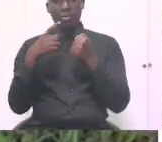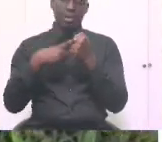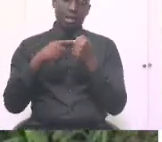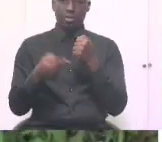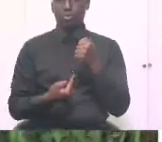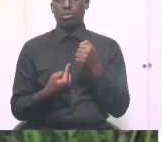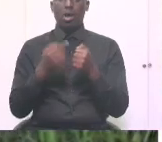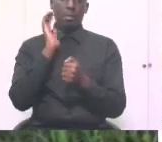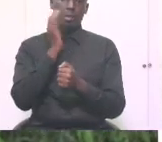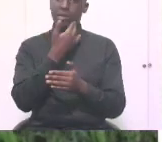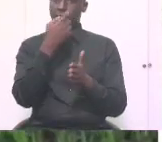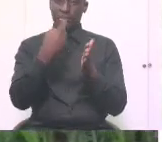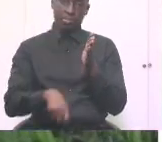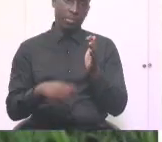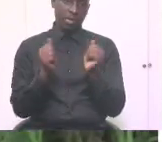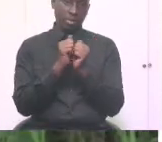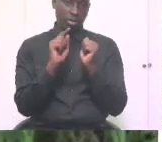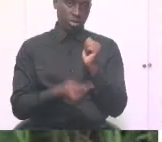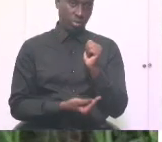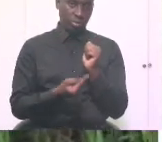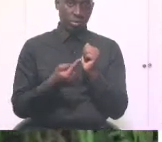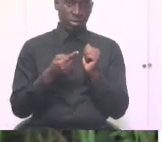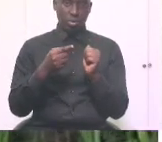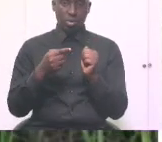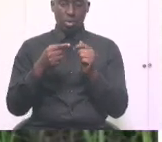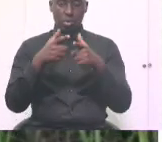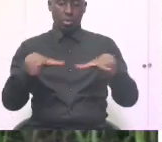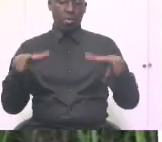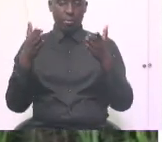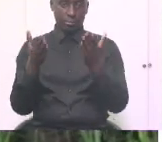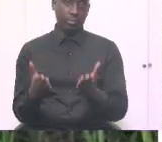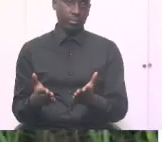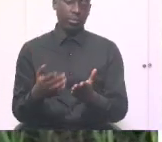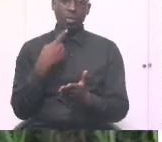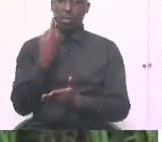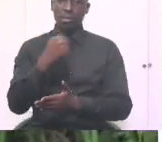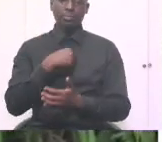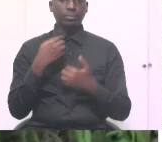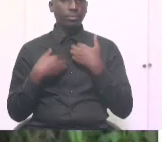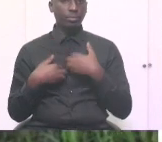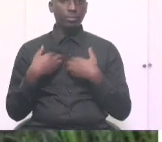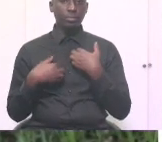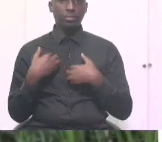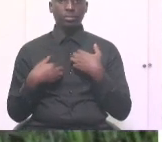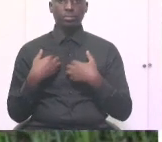amazi babakata 10,000 kuri buri murimo. Ubwo tukaba twifuza